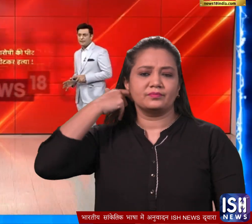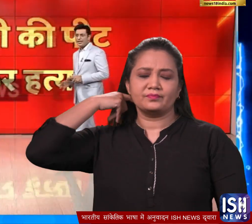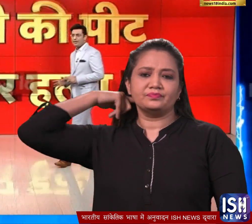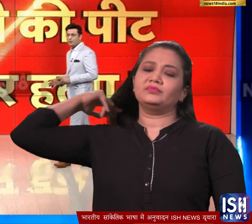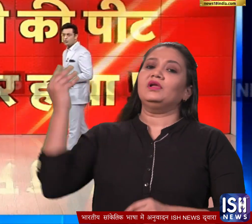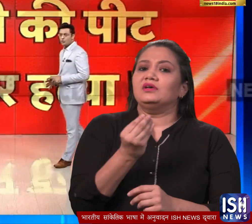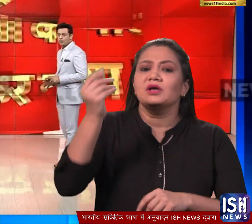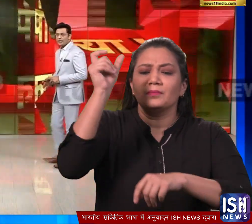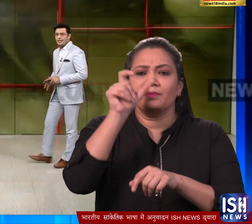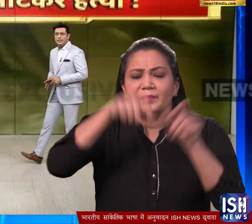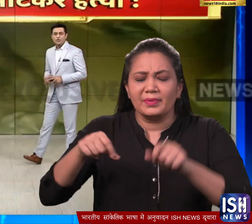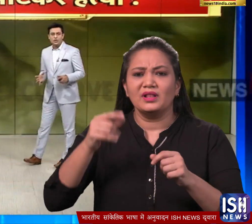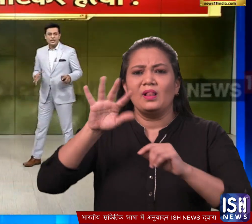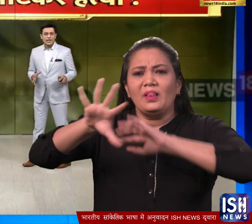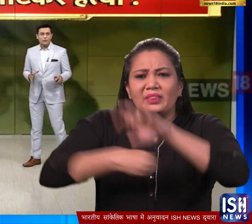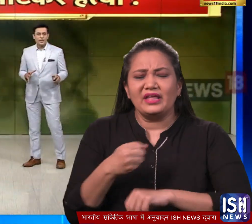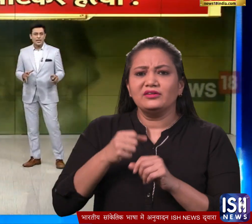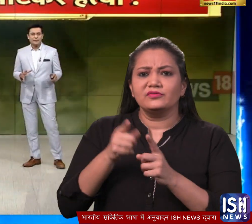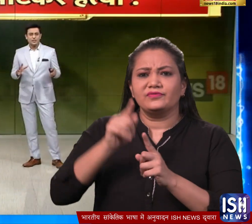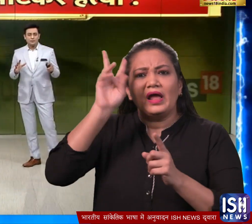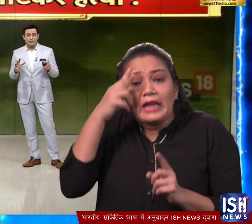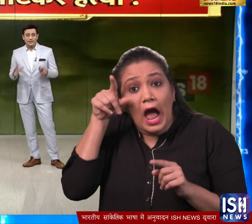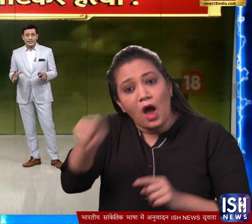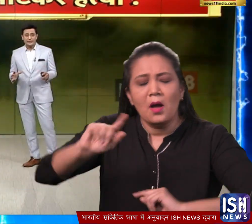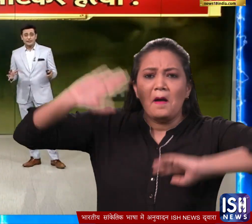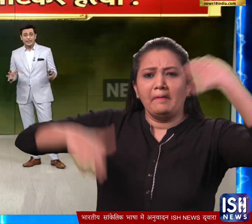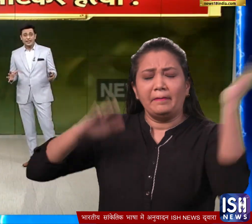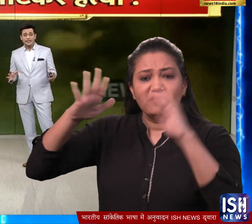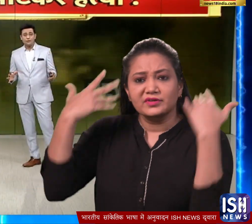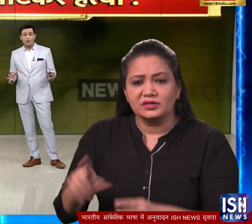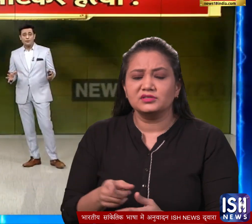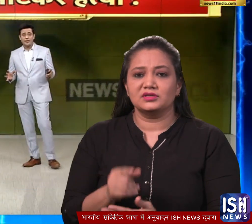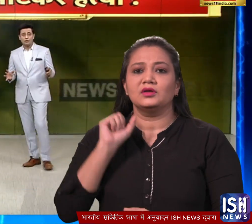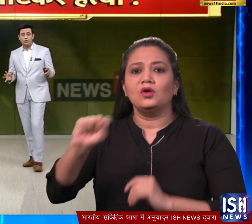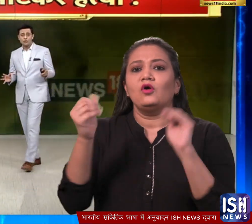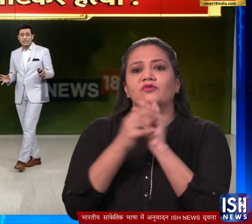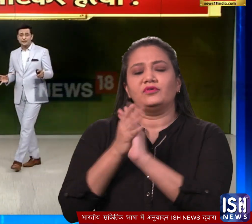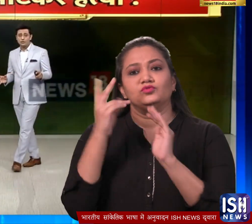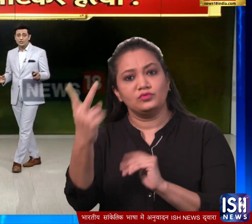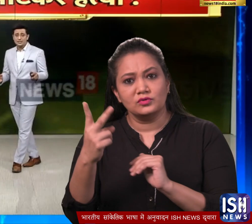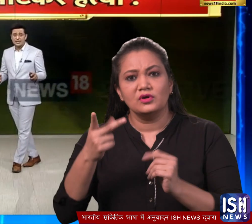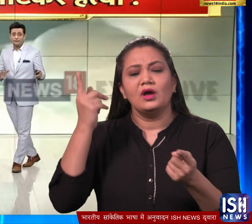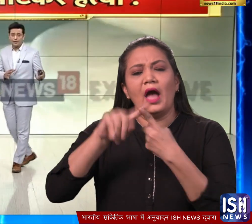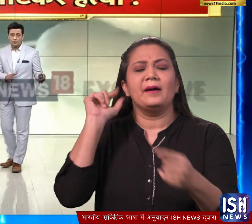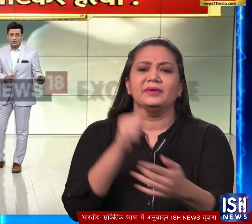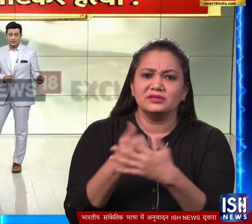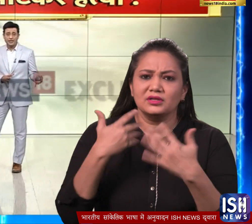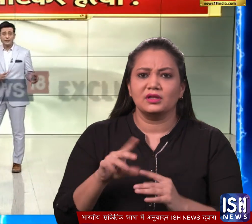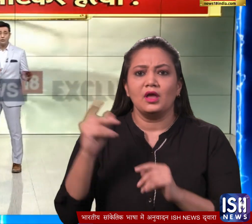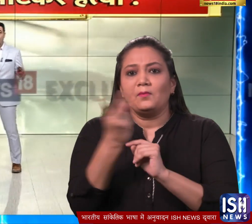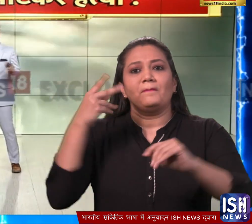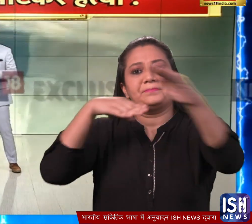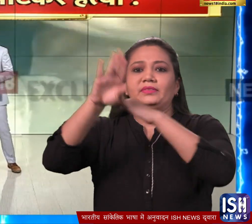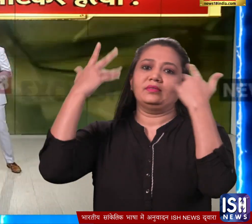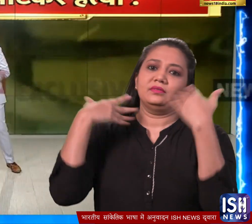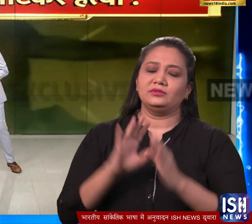तस्वीरें सामने आई। वहां कुछ लोगों ने चोरी के आरोप में एक आदमी की जमकर पिटाई की। बताया गया कि वो अपने 2 साथियों के साथ वहां पहुंचा था, लेकिन